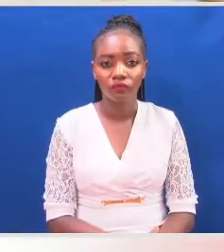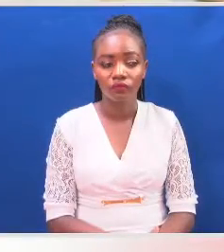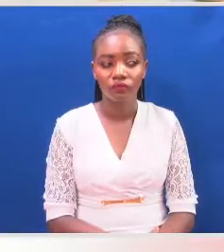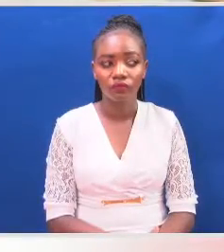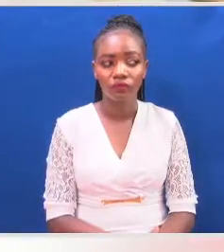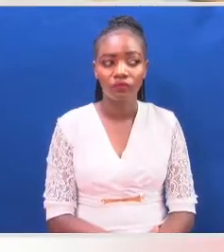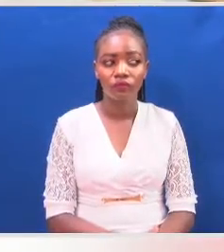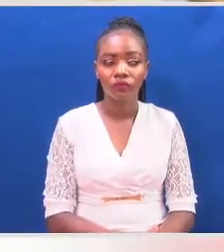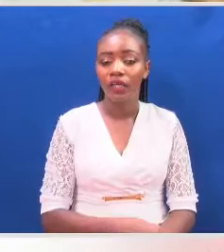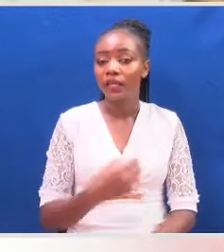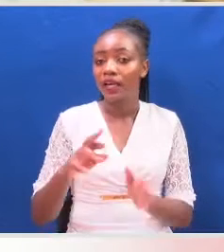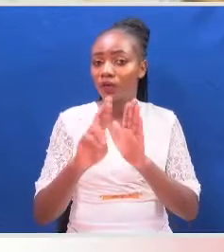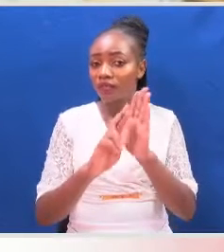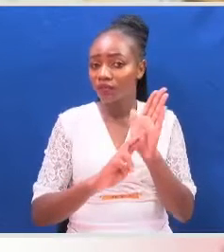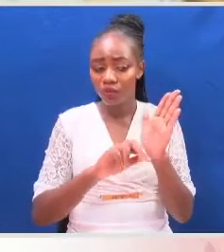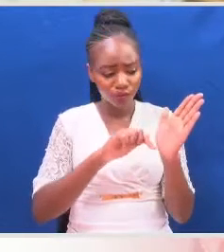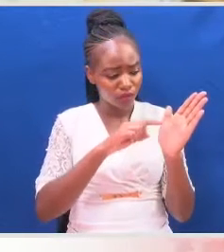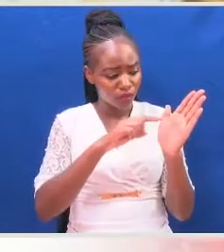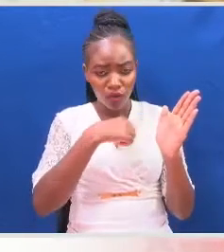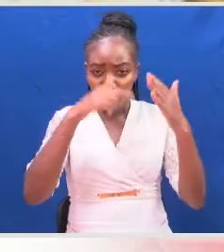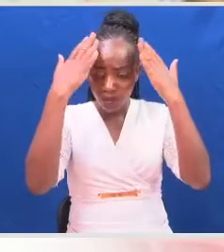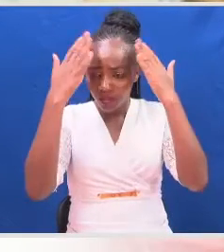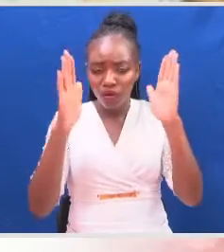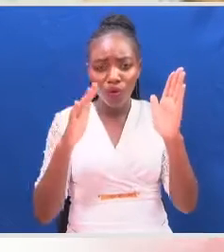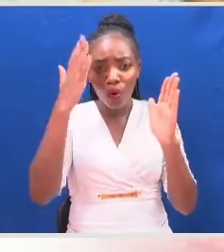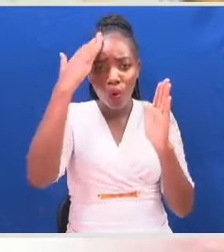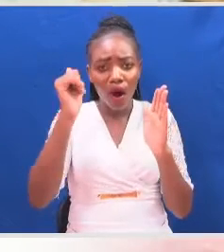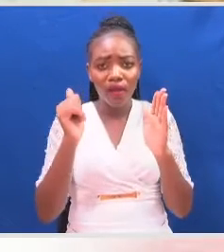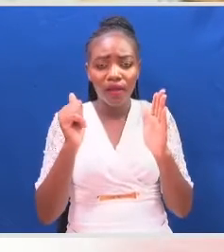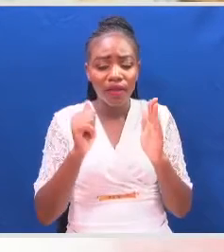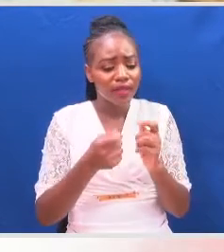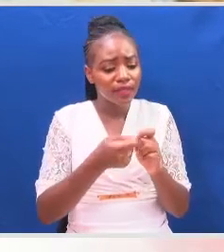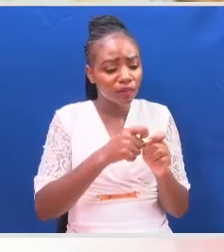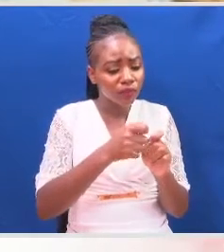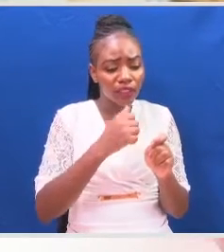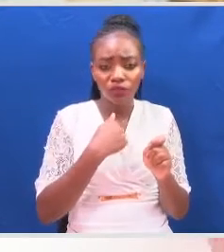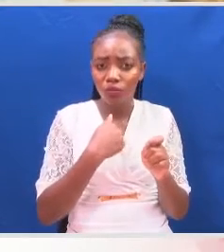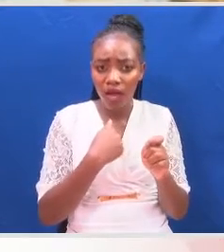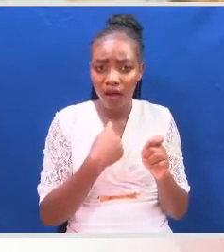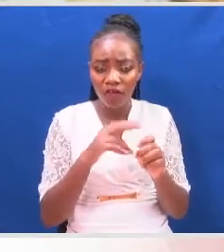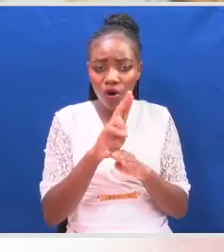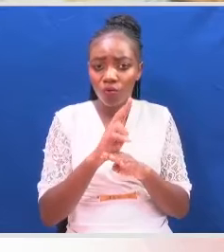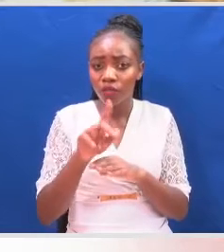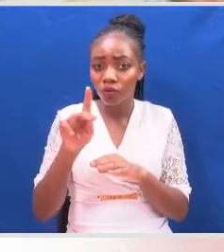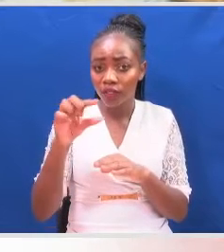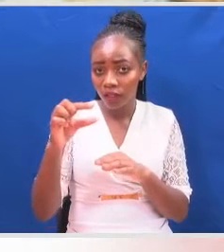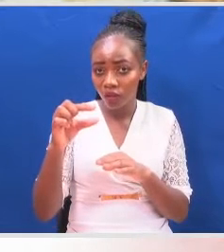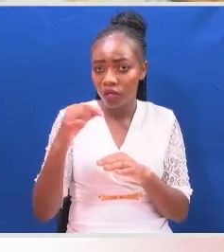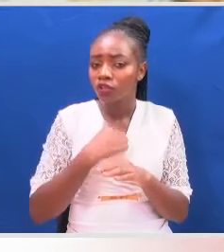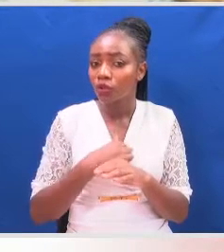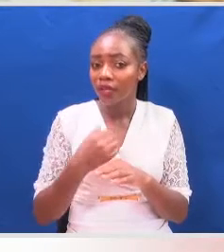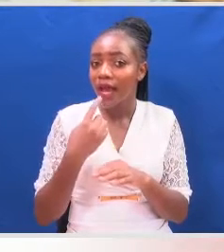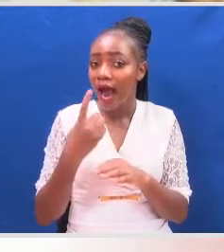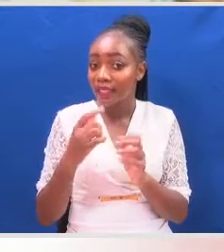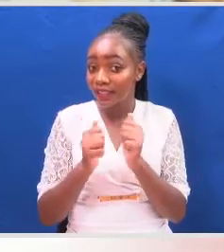Na hata hii sheria hatuijui. Sababu viazi ambayo inashonwa kwa kilo 110. Na ukikuta